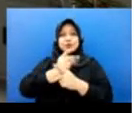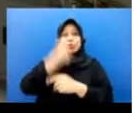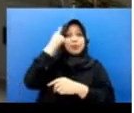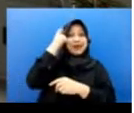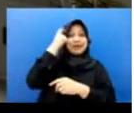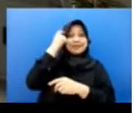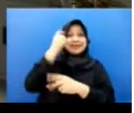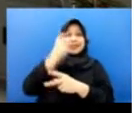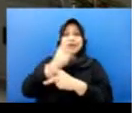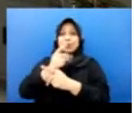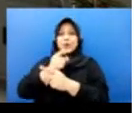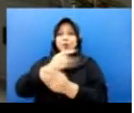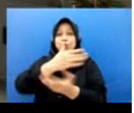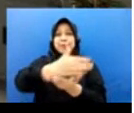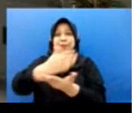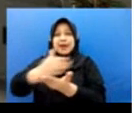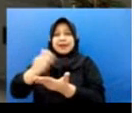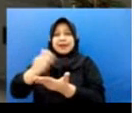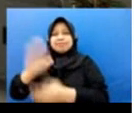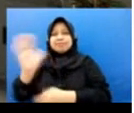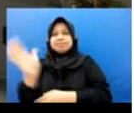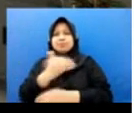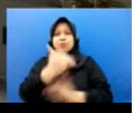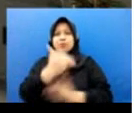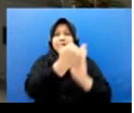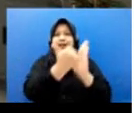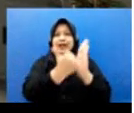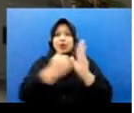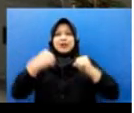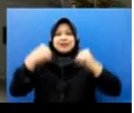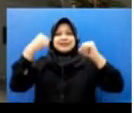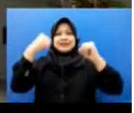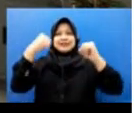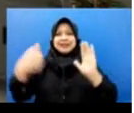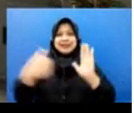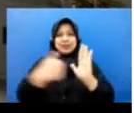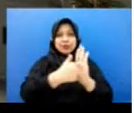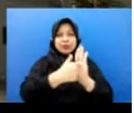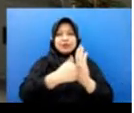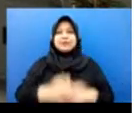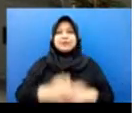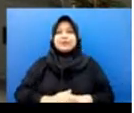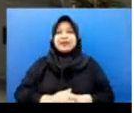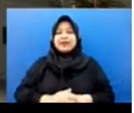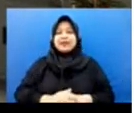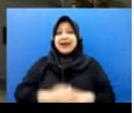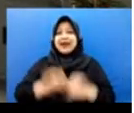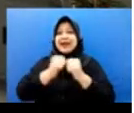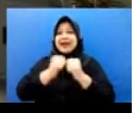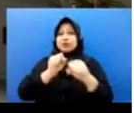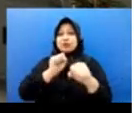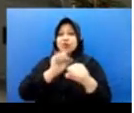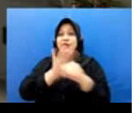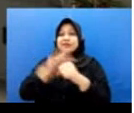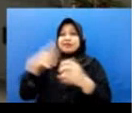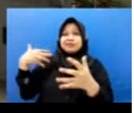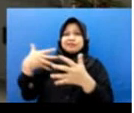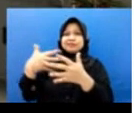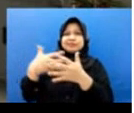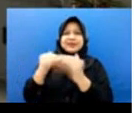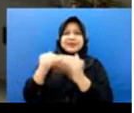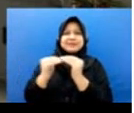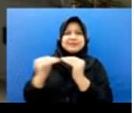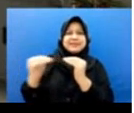Guru semua menerapkan protokol kesehatan. Tapi dengan meningkatnya kasus COVID di beberapa hari ini, sehingga kami berusaha